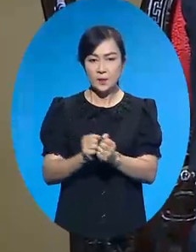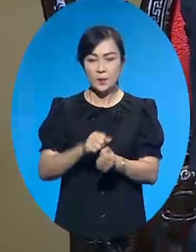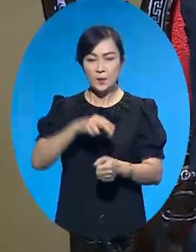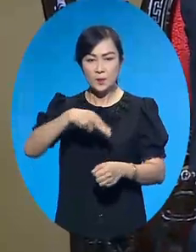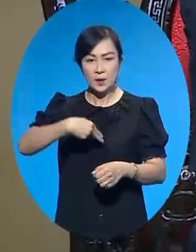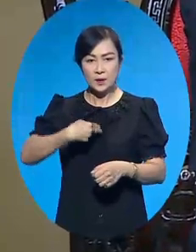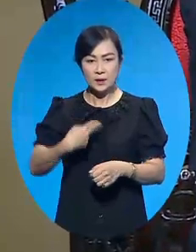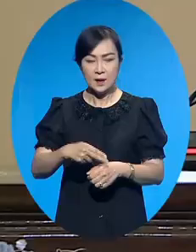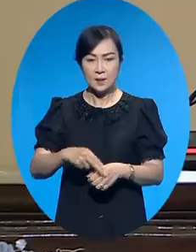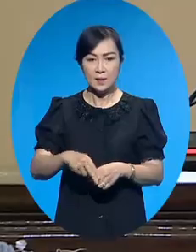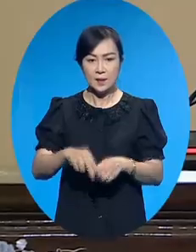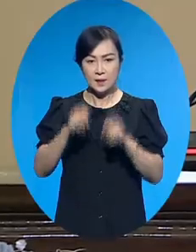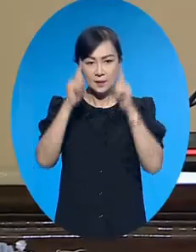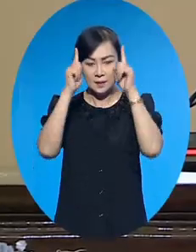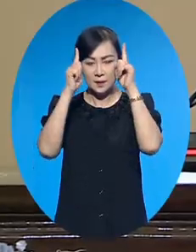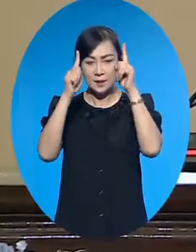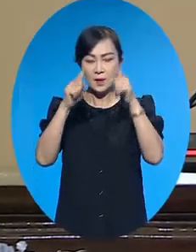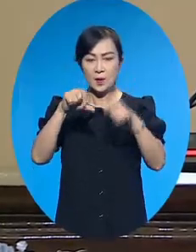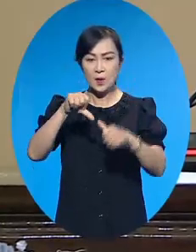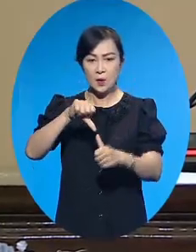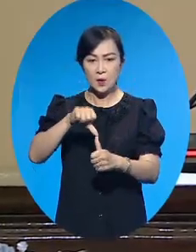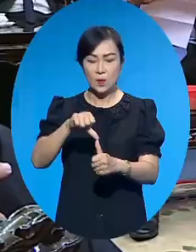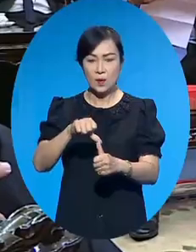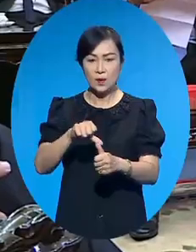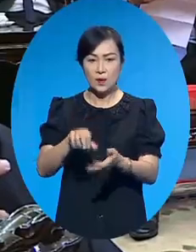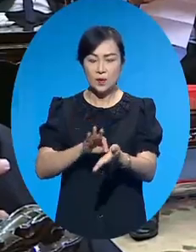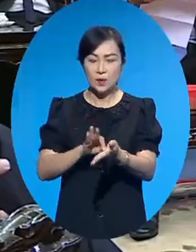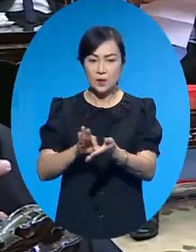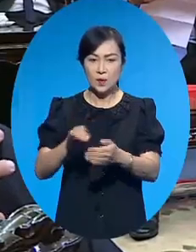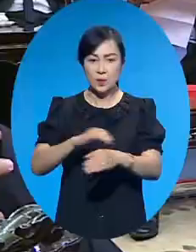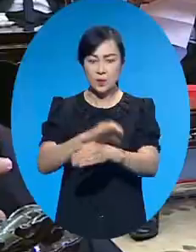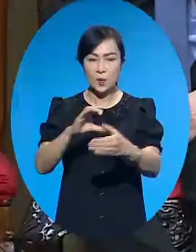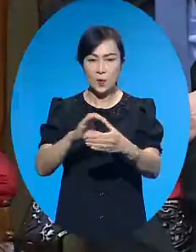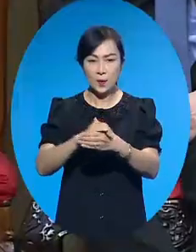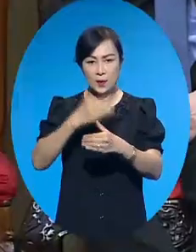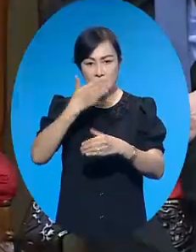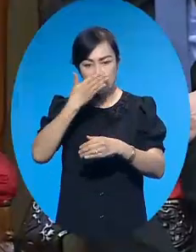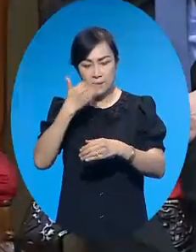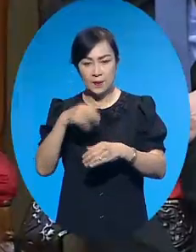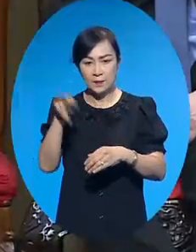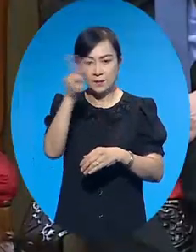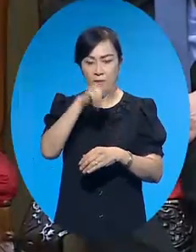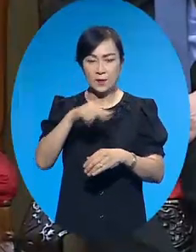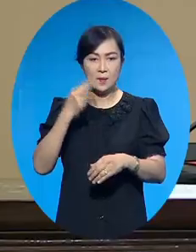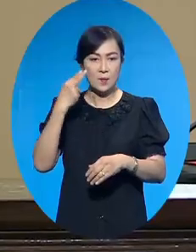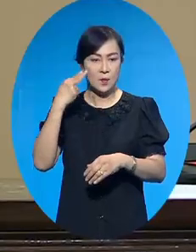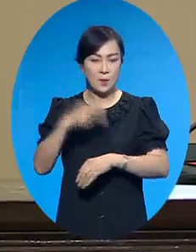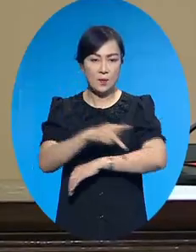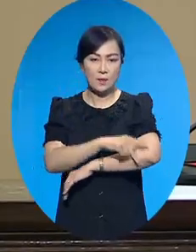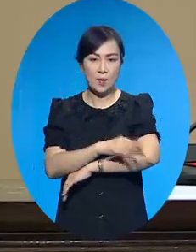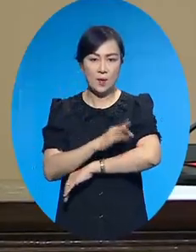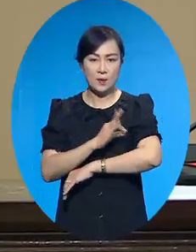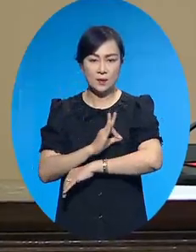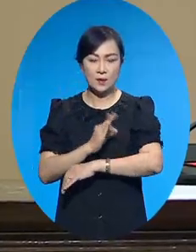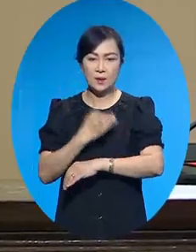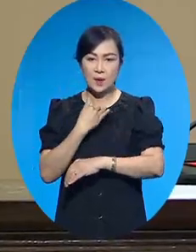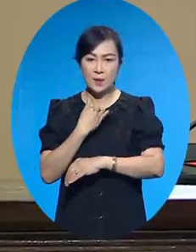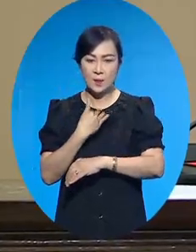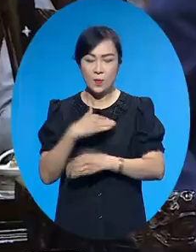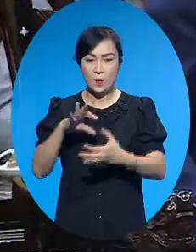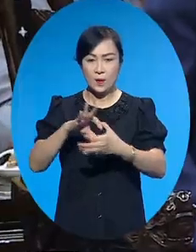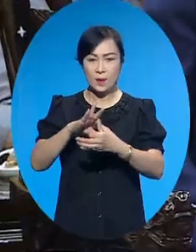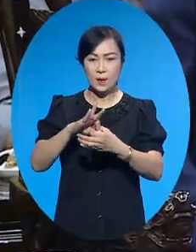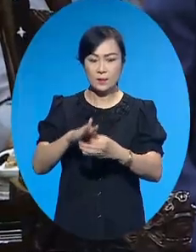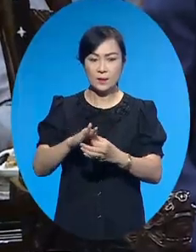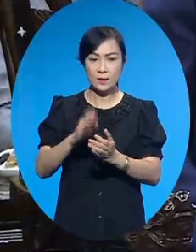tâm của các thế hệ lãnh đạo, quan hệ hữu nghị truyền thống, đoàn kết đặc biệt Việt Nam-Cuba, Phó Chủ tịch Ủy ban Nhân dân thành phố mong muốn sự hợp